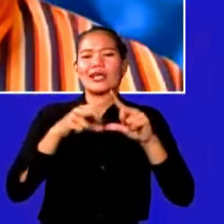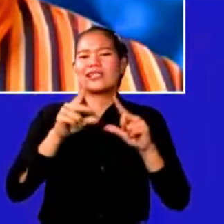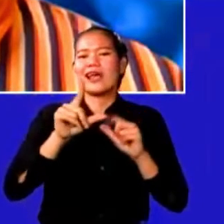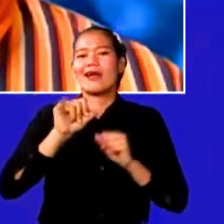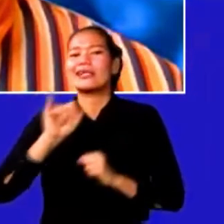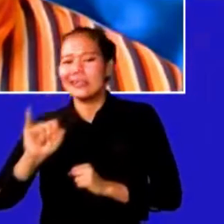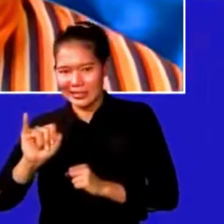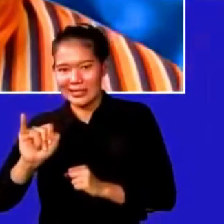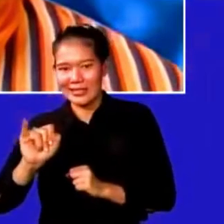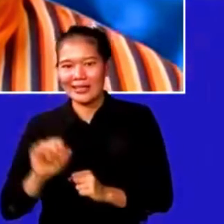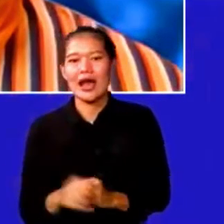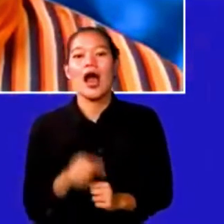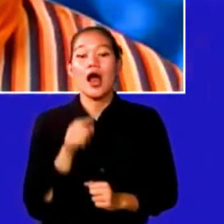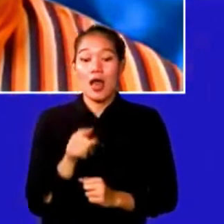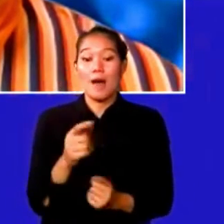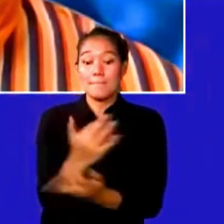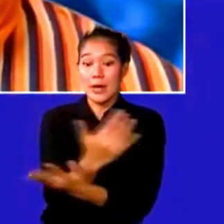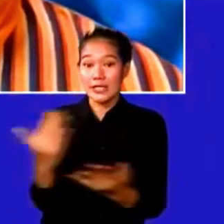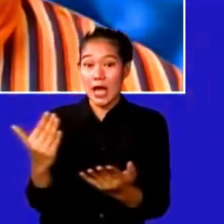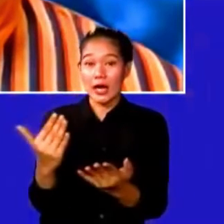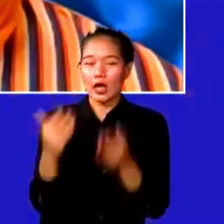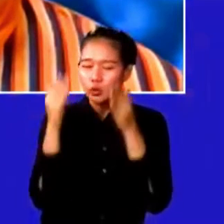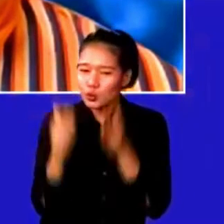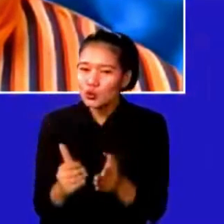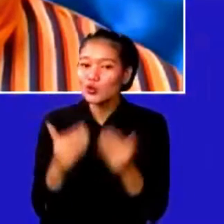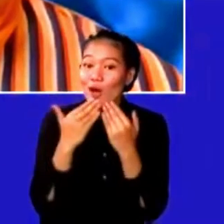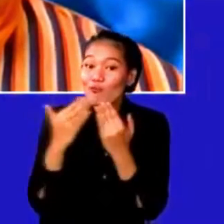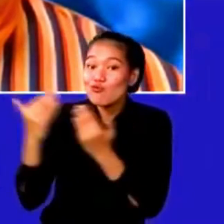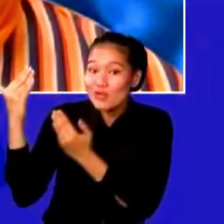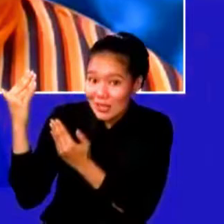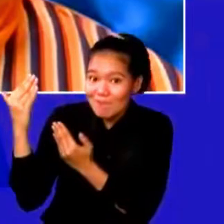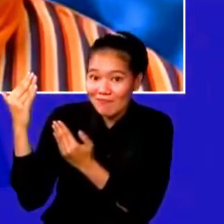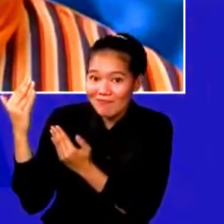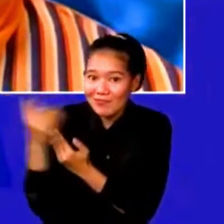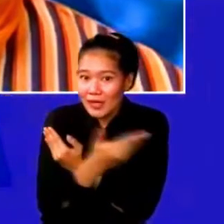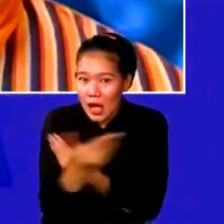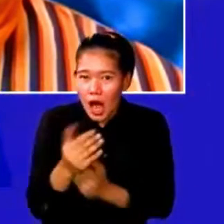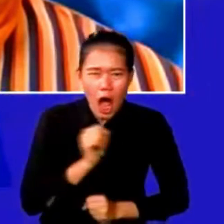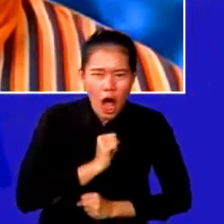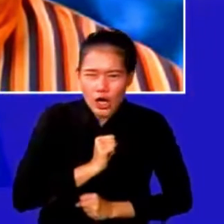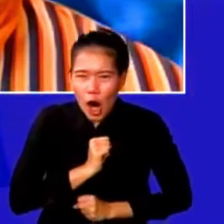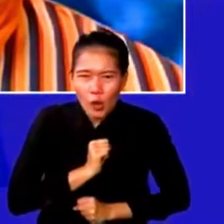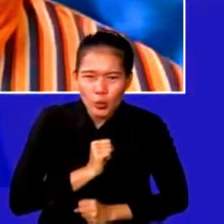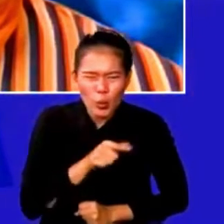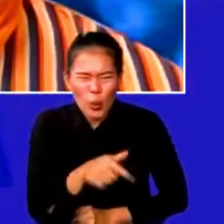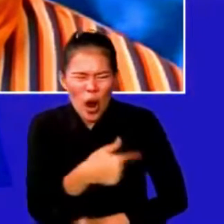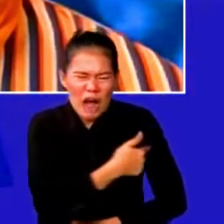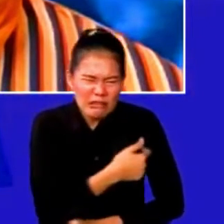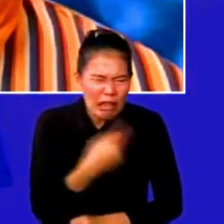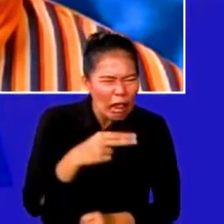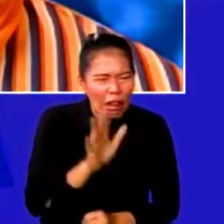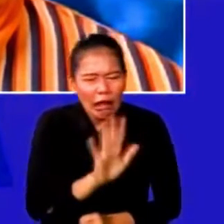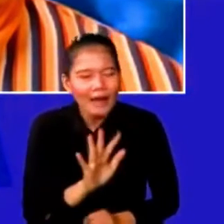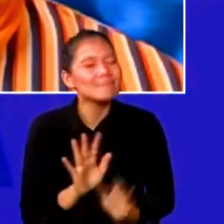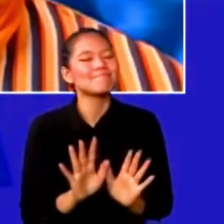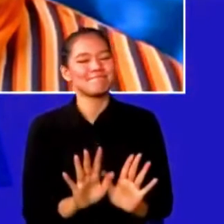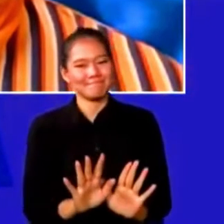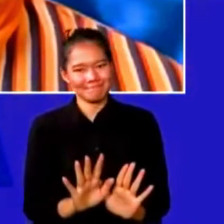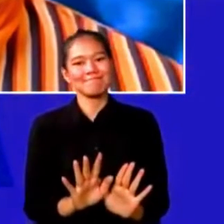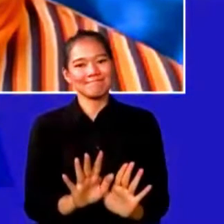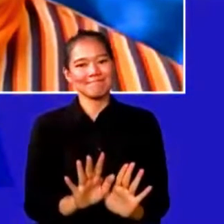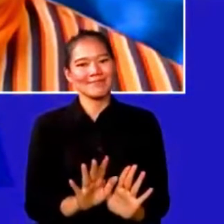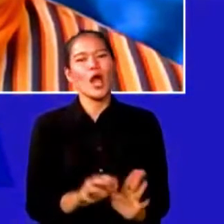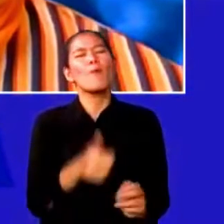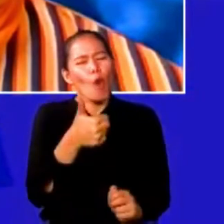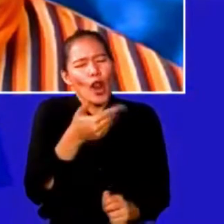Masyarakat khususnya masyarakat muslim jangan ragu lagi terkait dengan aspek kehalalan kesucian